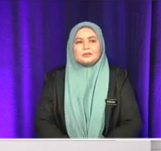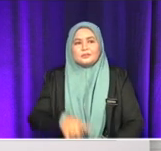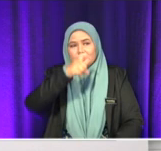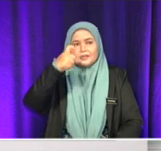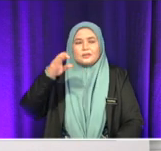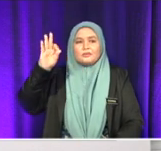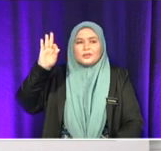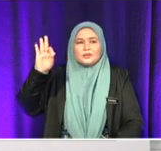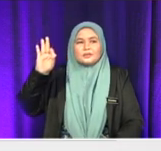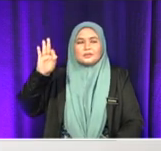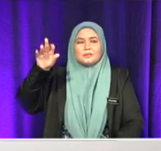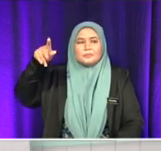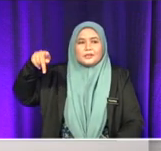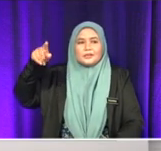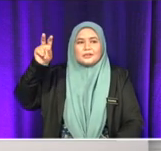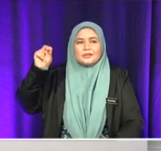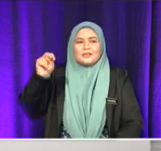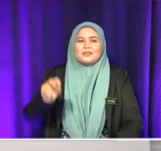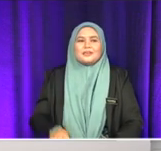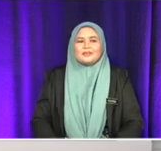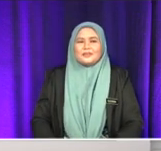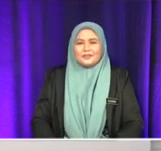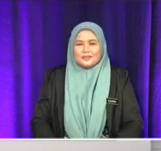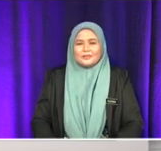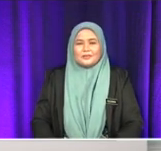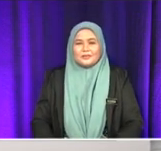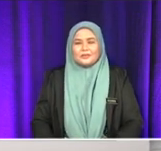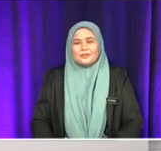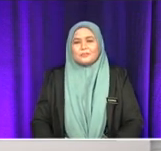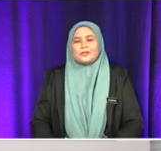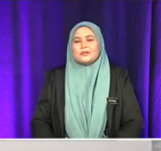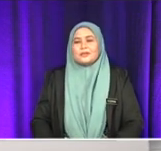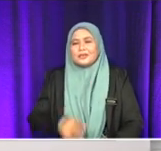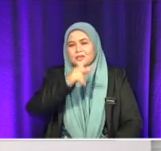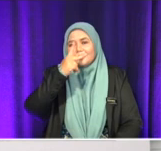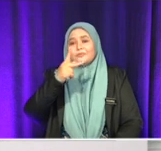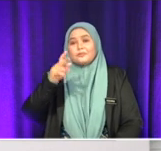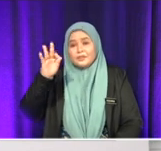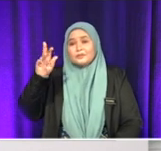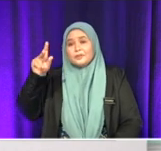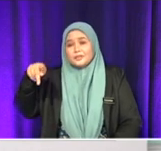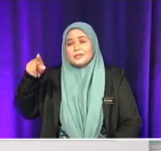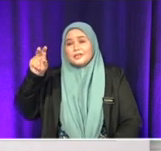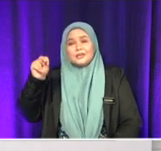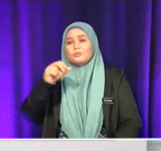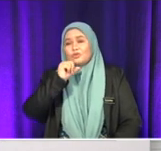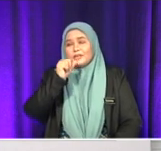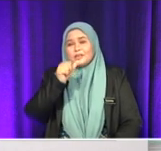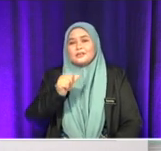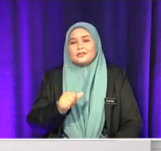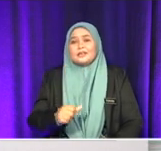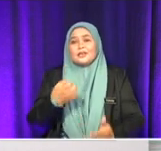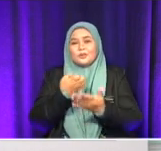pendidikan bukan ekonomi oke oke kita tengok jawaban ini betulkah